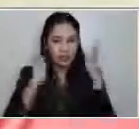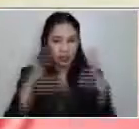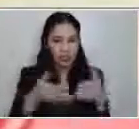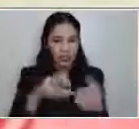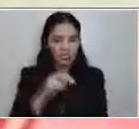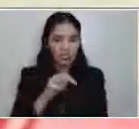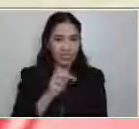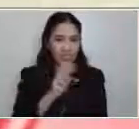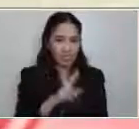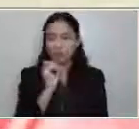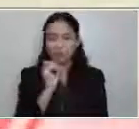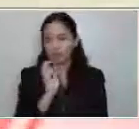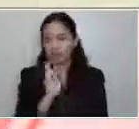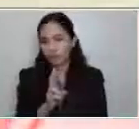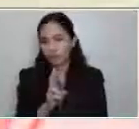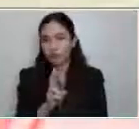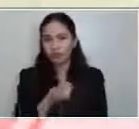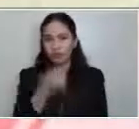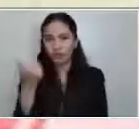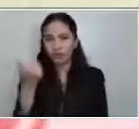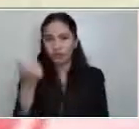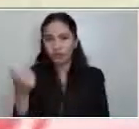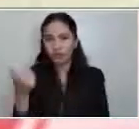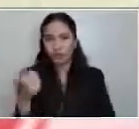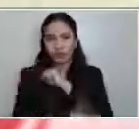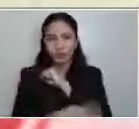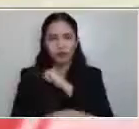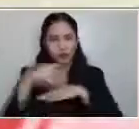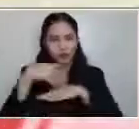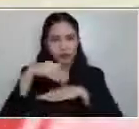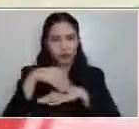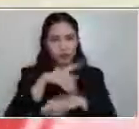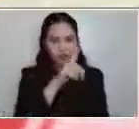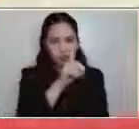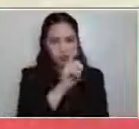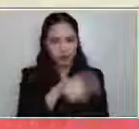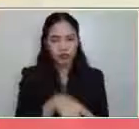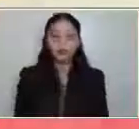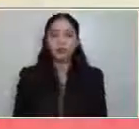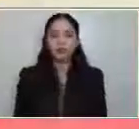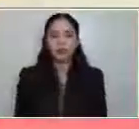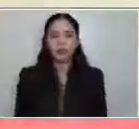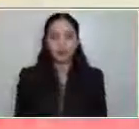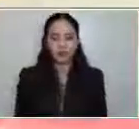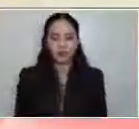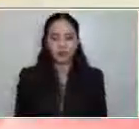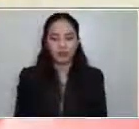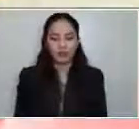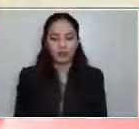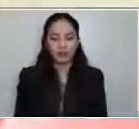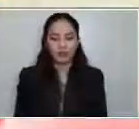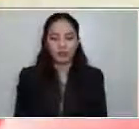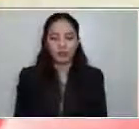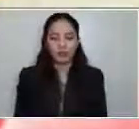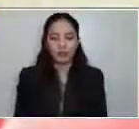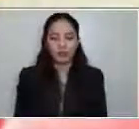sa Sinovac ang nasa bansa na kung isasama itong 1.5 million doses na darating ngayong araw?